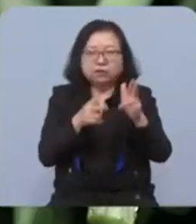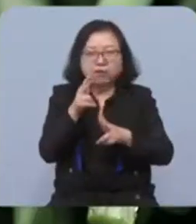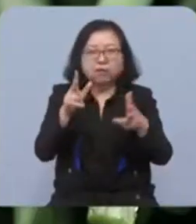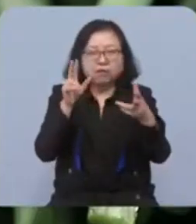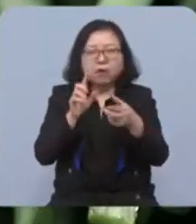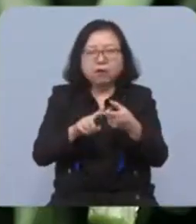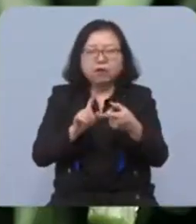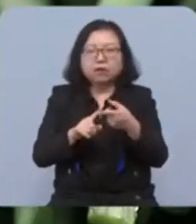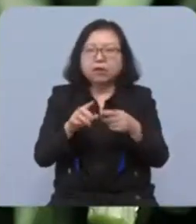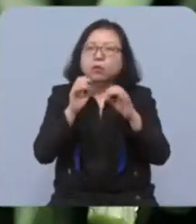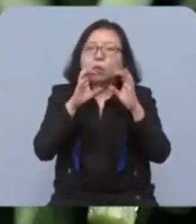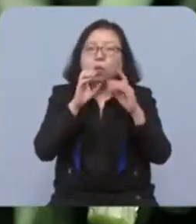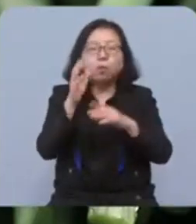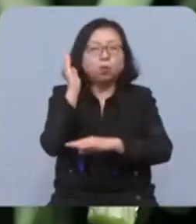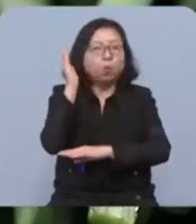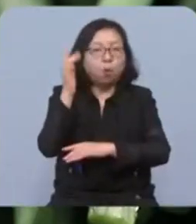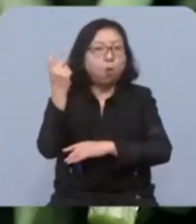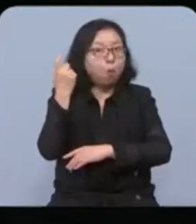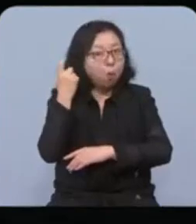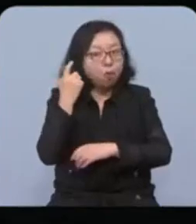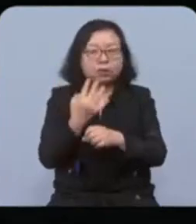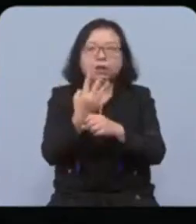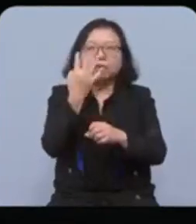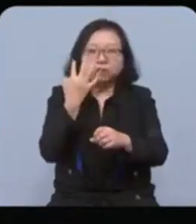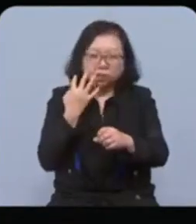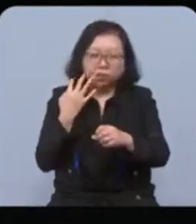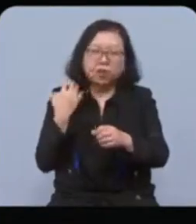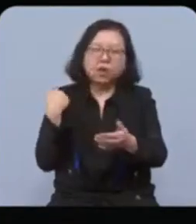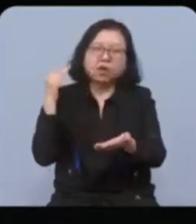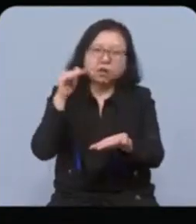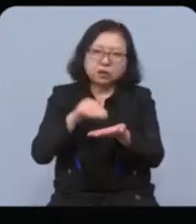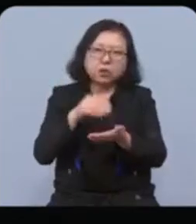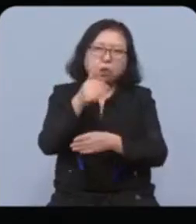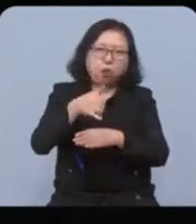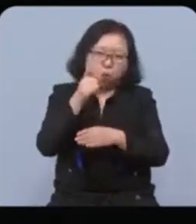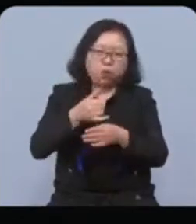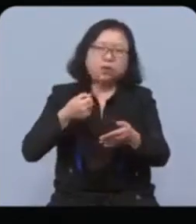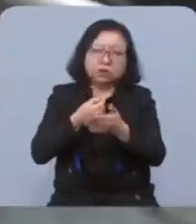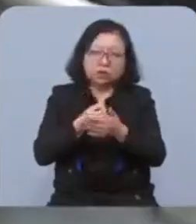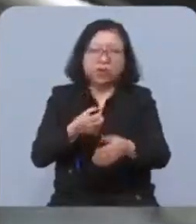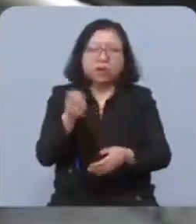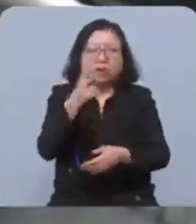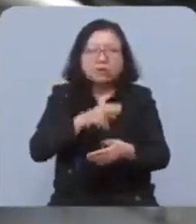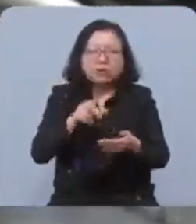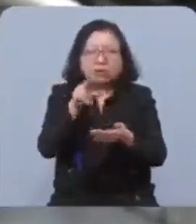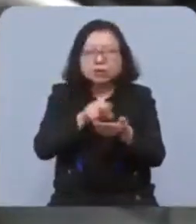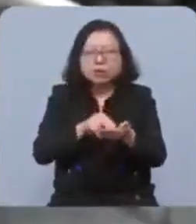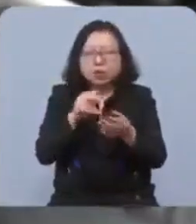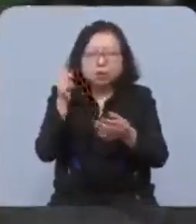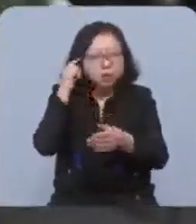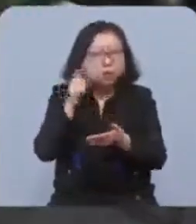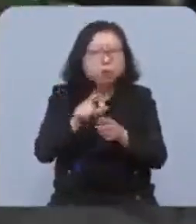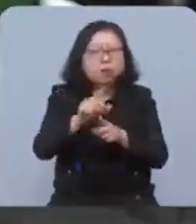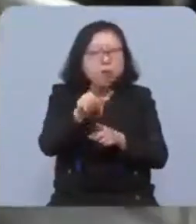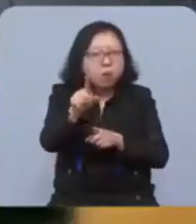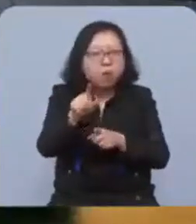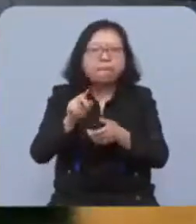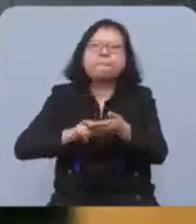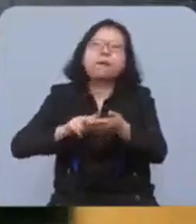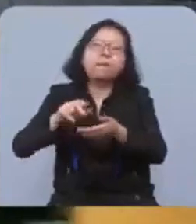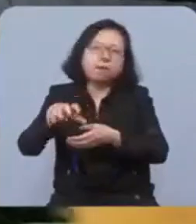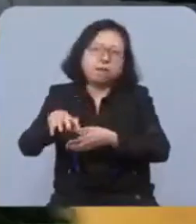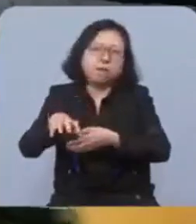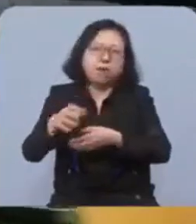듣고 4년전 귀농을 결심했습니다 생산자의 가장 큰 고민은 8로 로컬푸드 직매장을 통해 팔로만